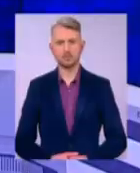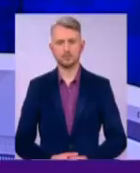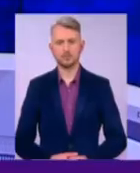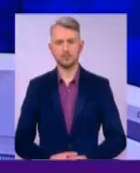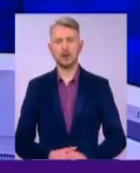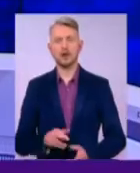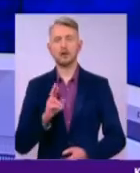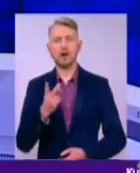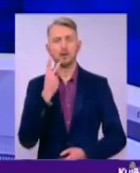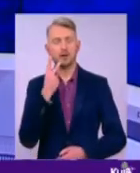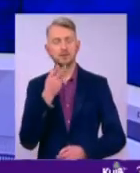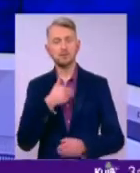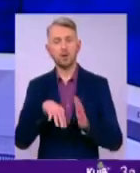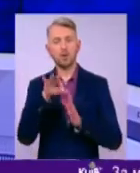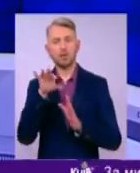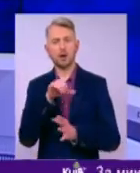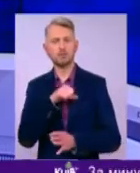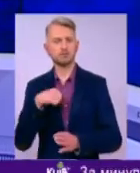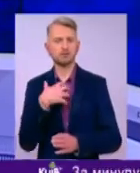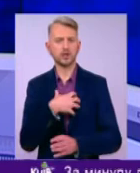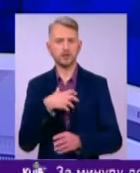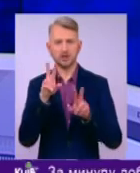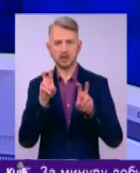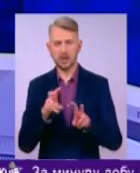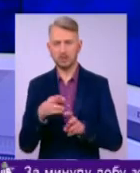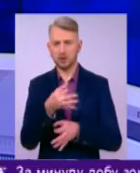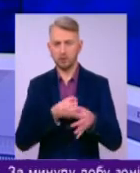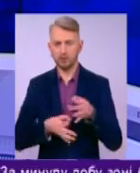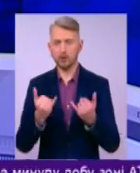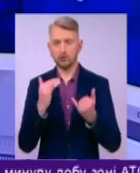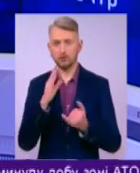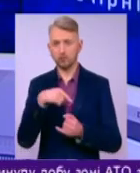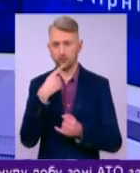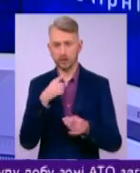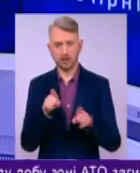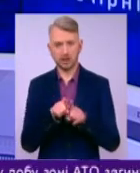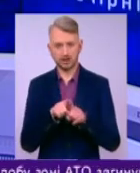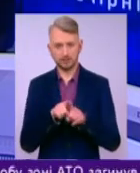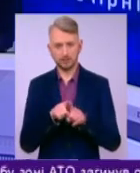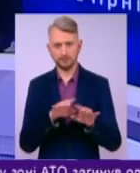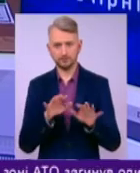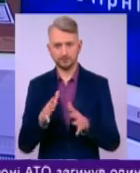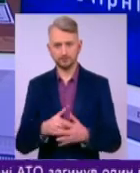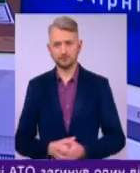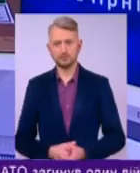Ми, як завжди, обираємо найважливіші теми для обговорення. Сьогодні, зокрема, про таке.